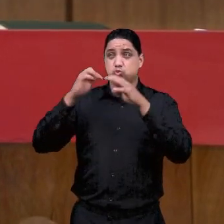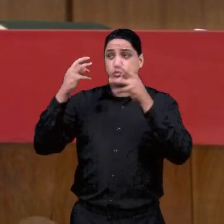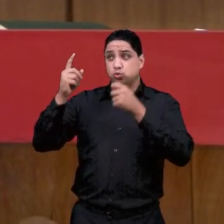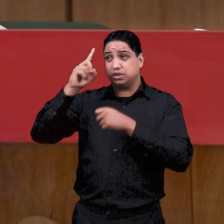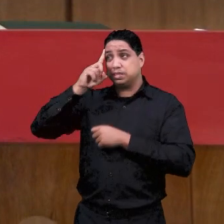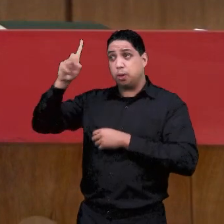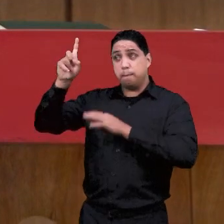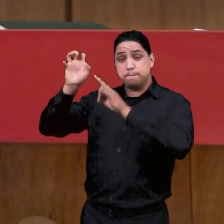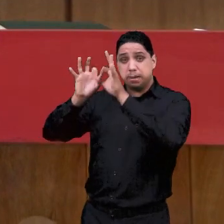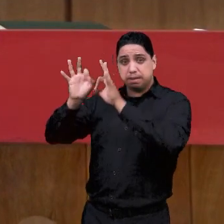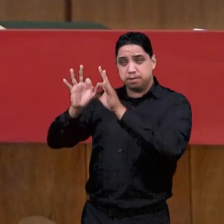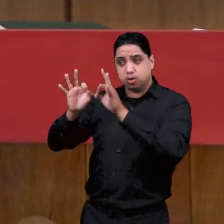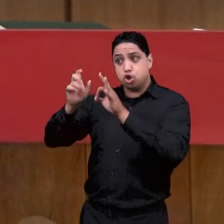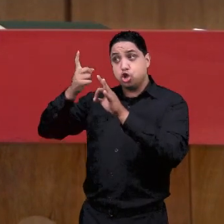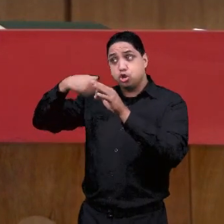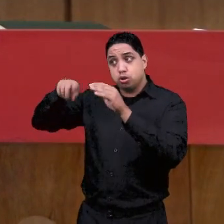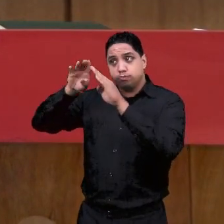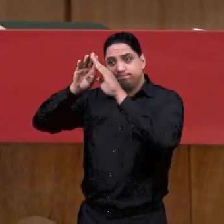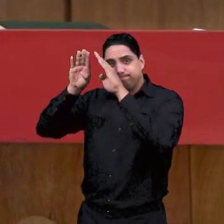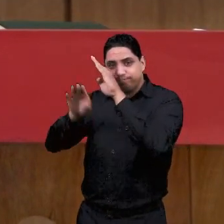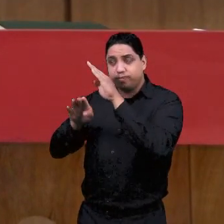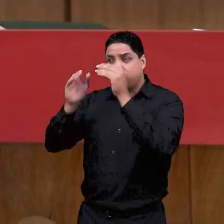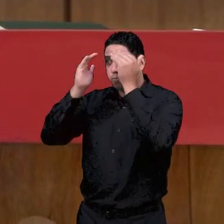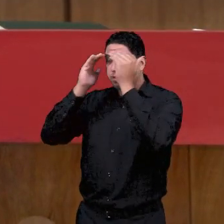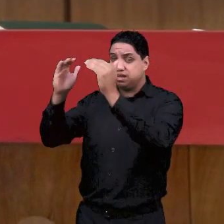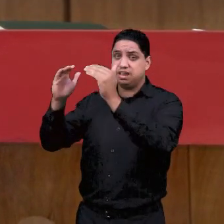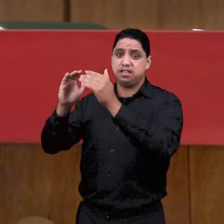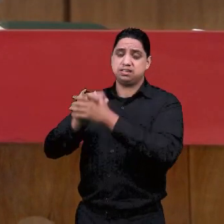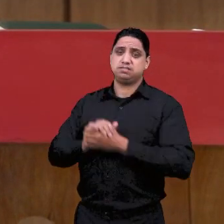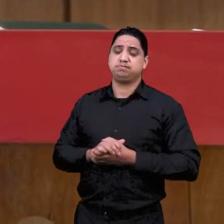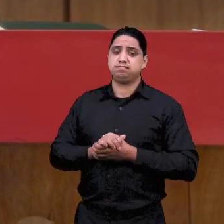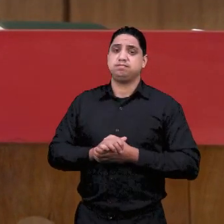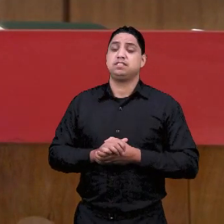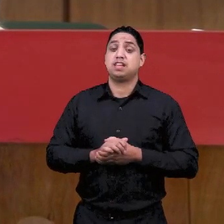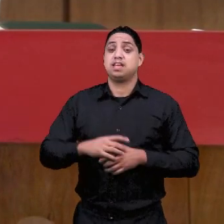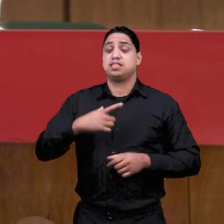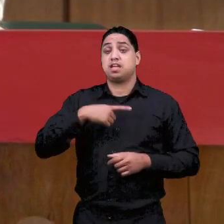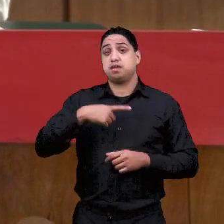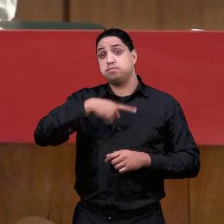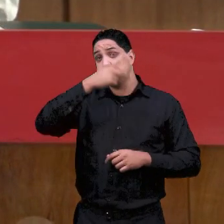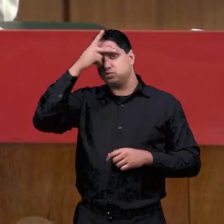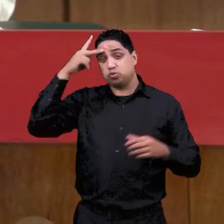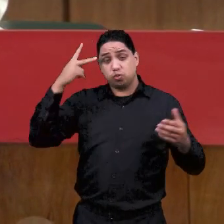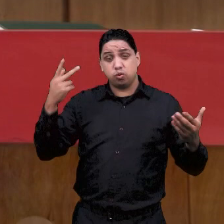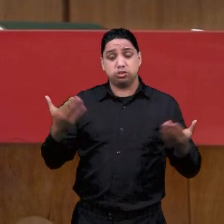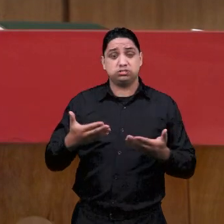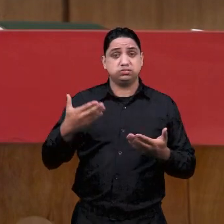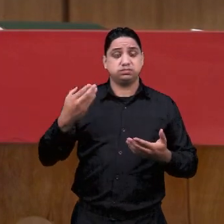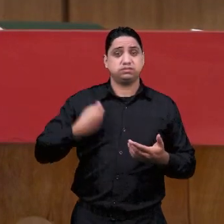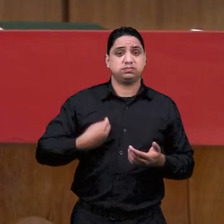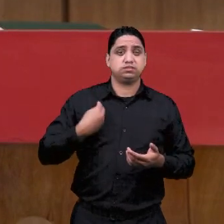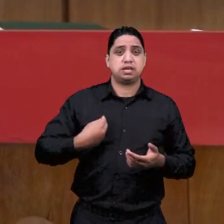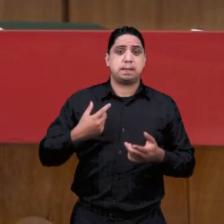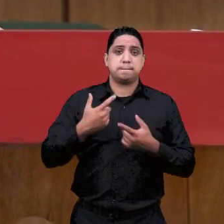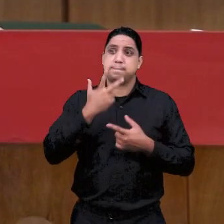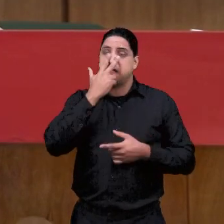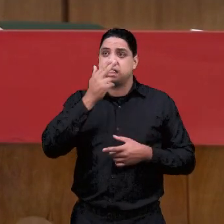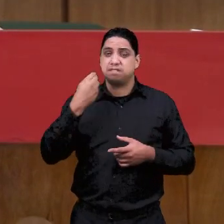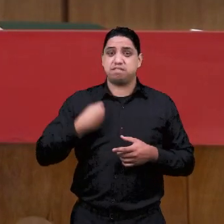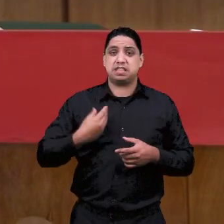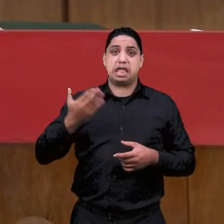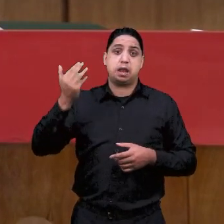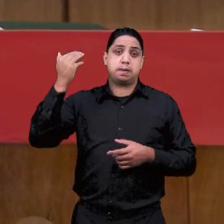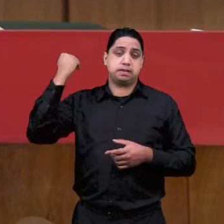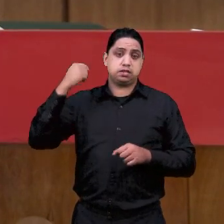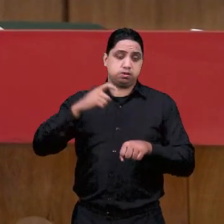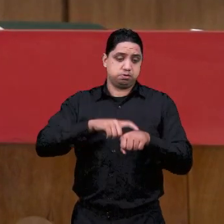au début, n'est pas 2000 ans en arrière. Non. Il y a des gens qui vivent aujourd'hui comme s'il était il y a 2000 ans, quand ils prennent la Bible